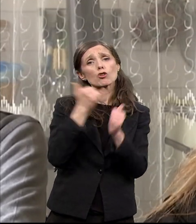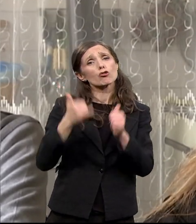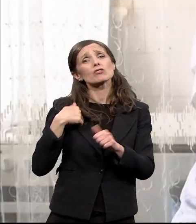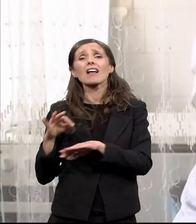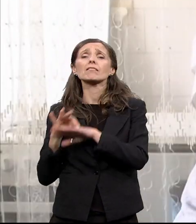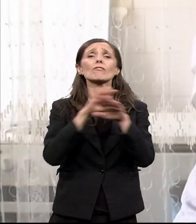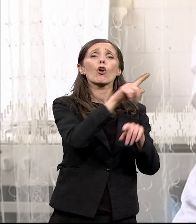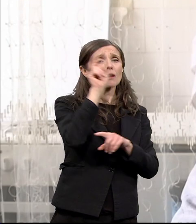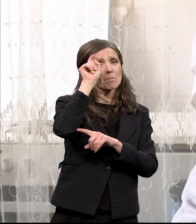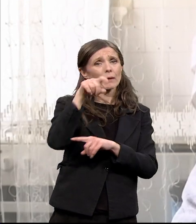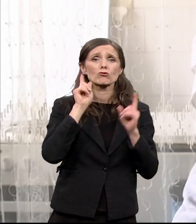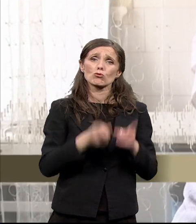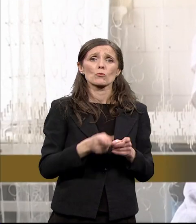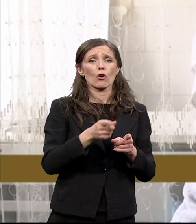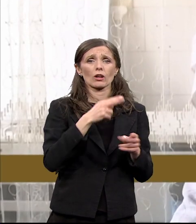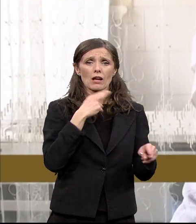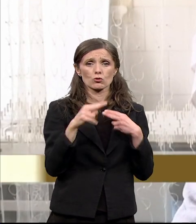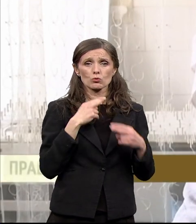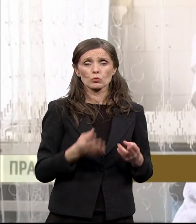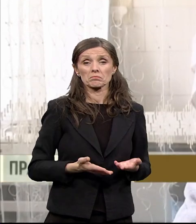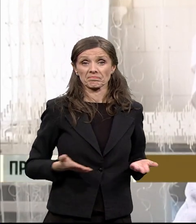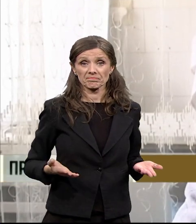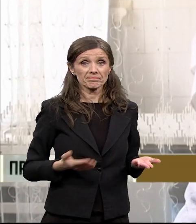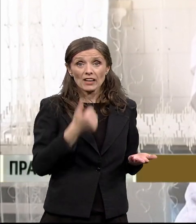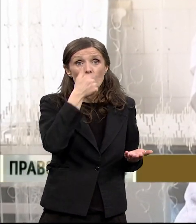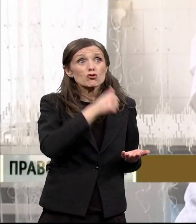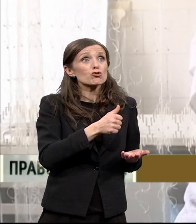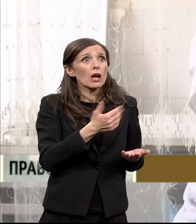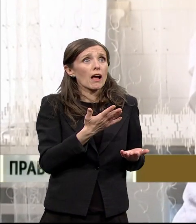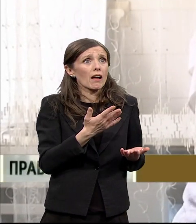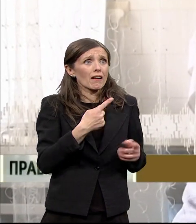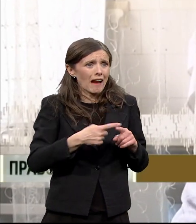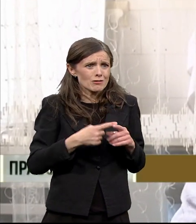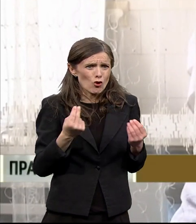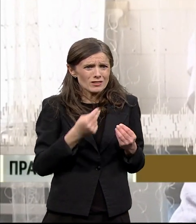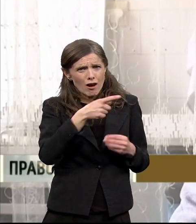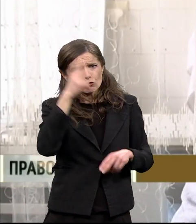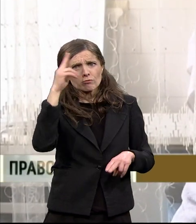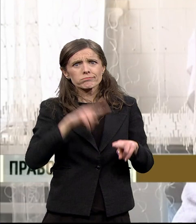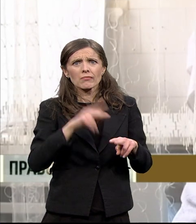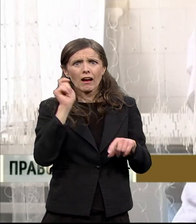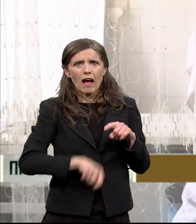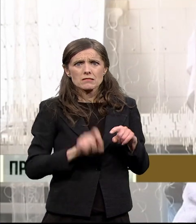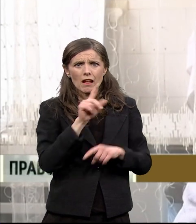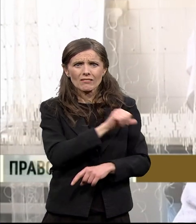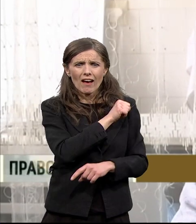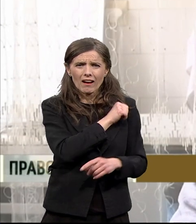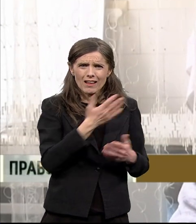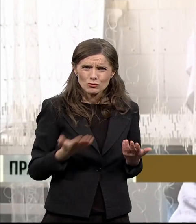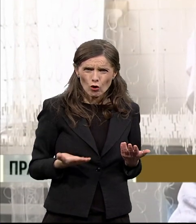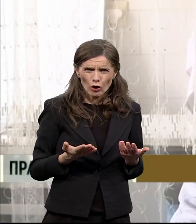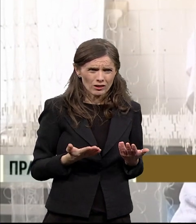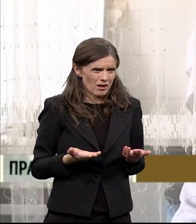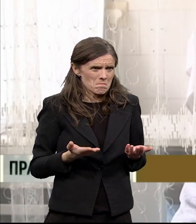sudimo. Kakav je razlog, šta je, eto da ga osude na kraju 12 godina, pa to da si, i ne znam